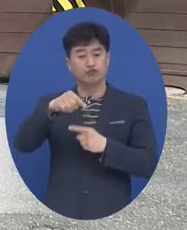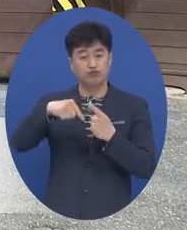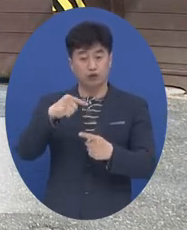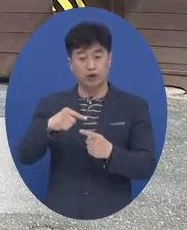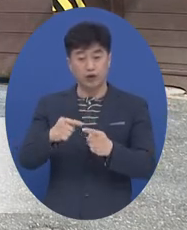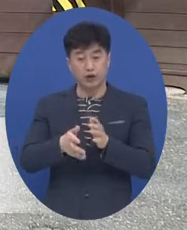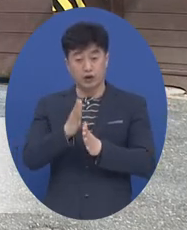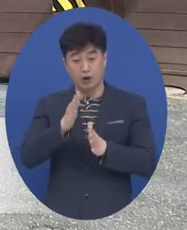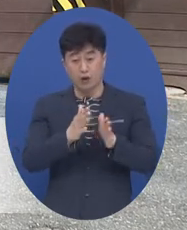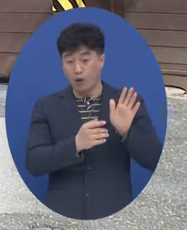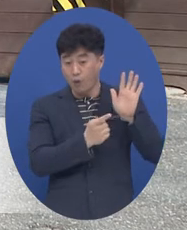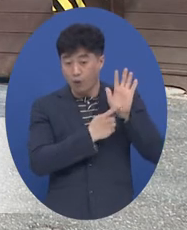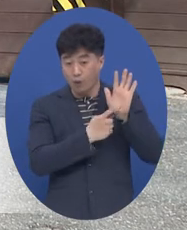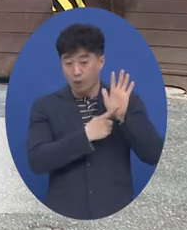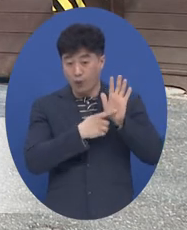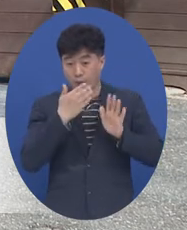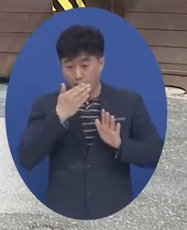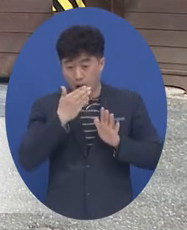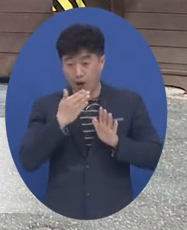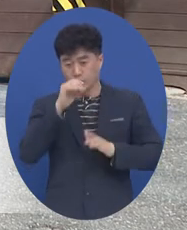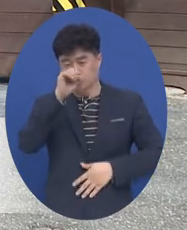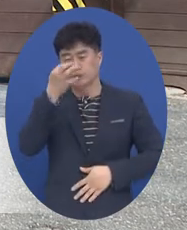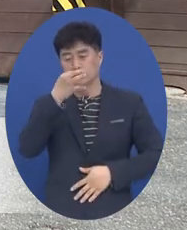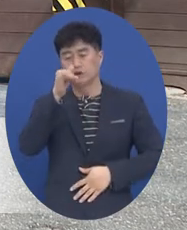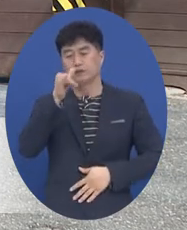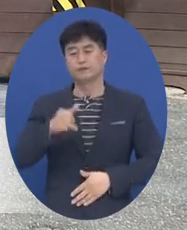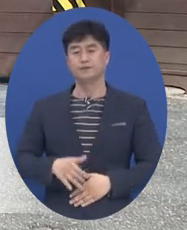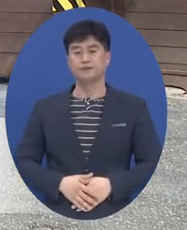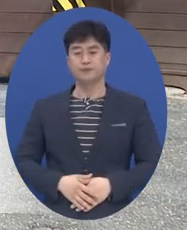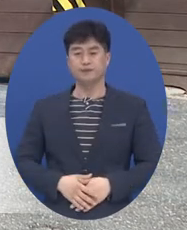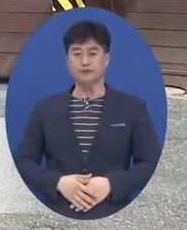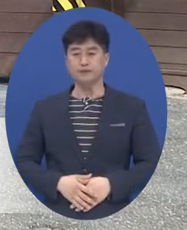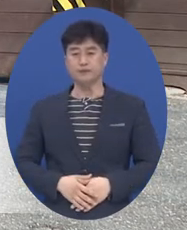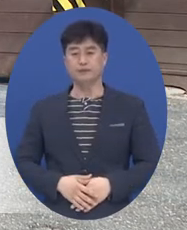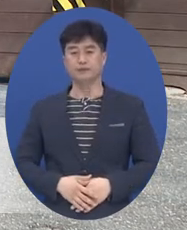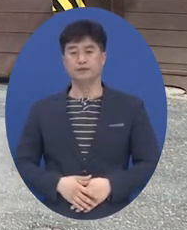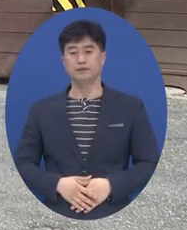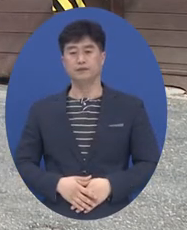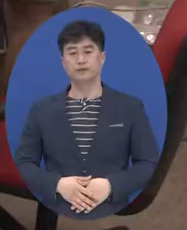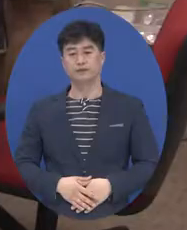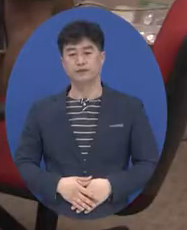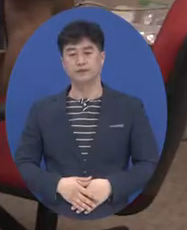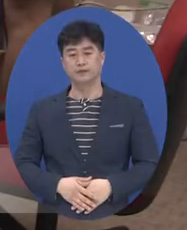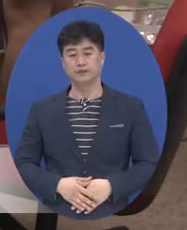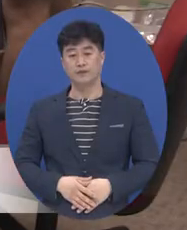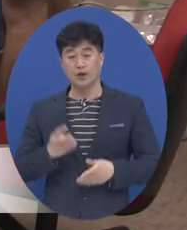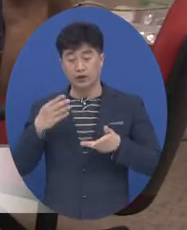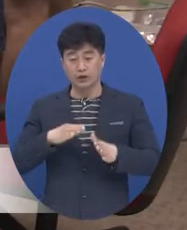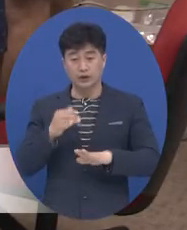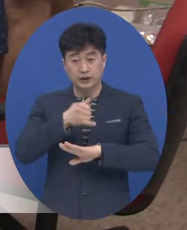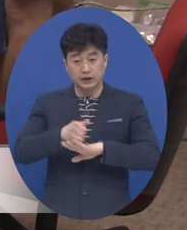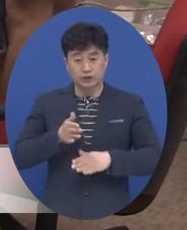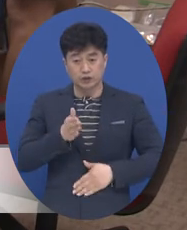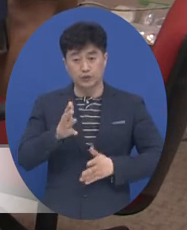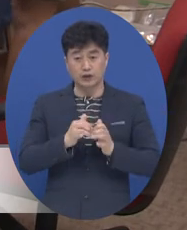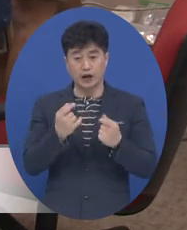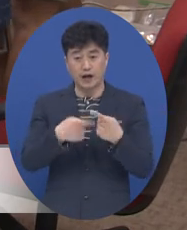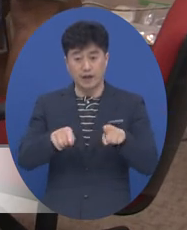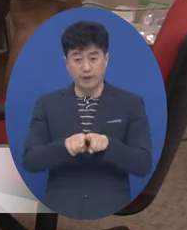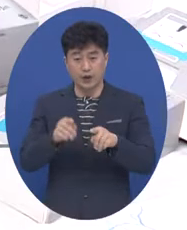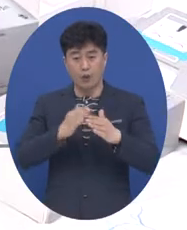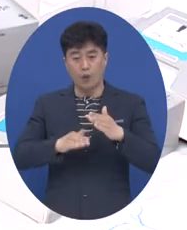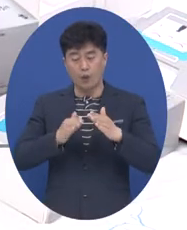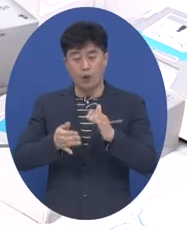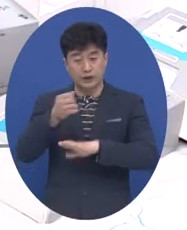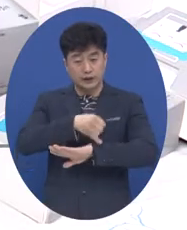있어서 일단 홍보 기관의 홍보하는 그런 측면에서 저희 거 큰 효과가 있습니다 경우도 는 디자인 전문가들과 함께